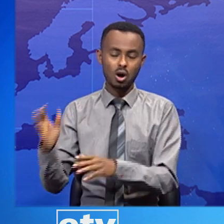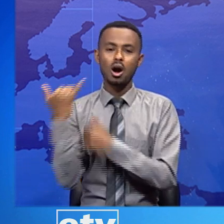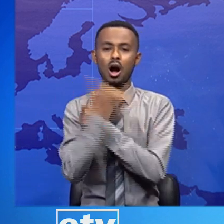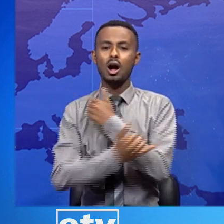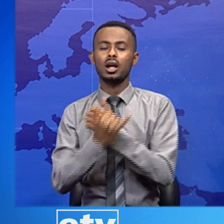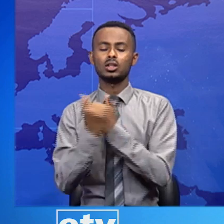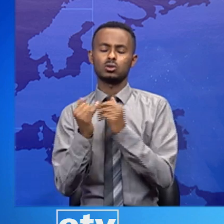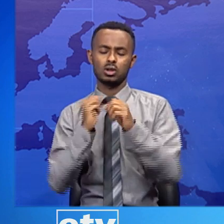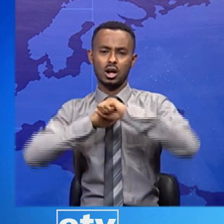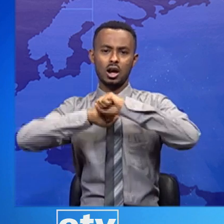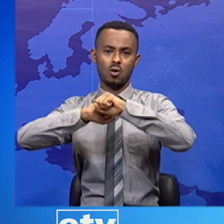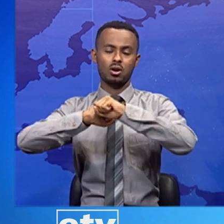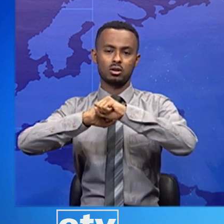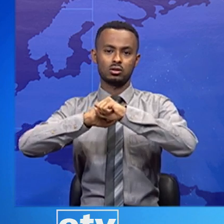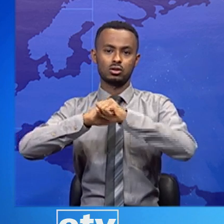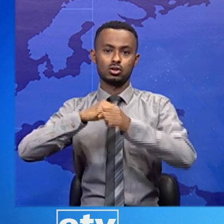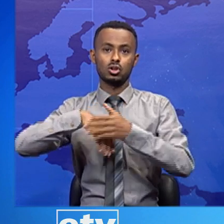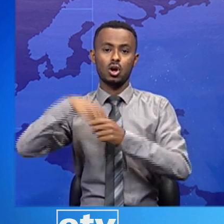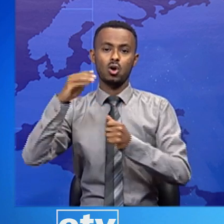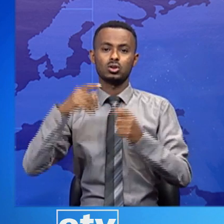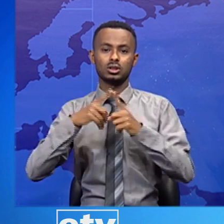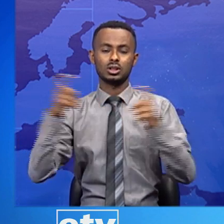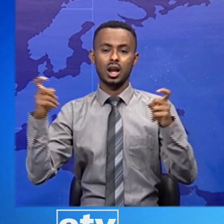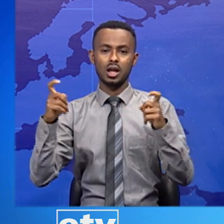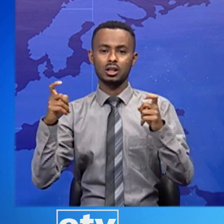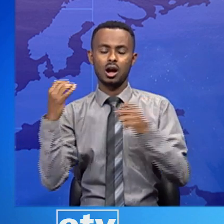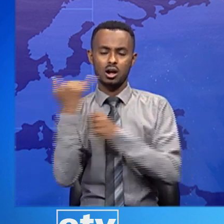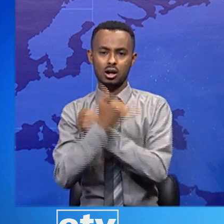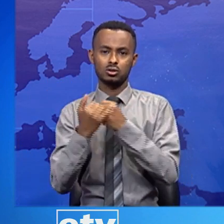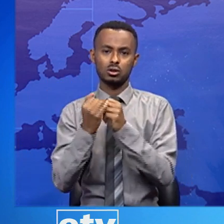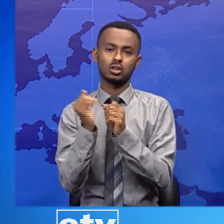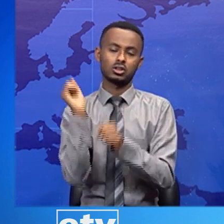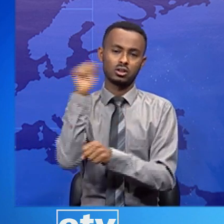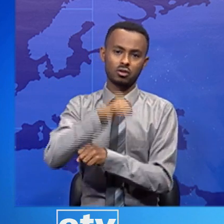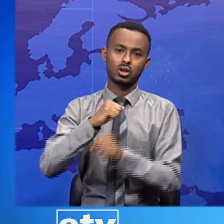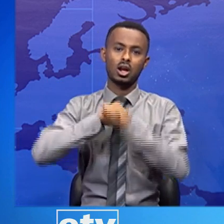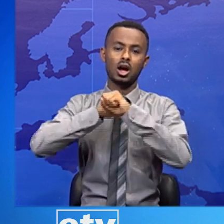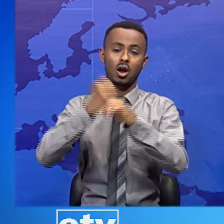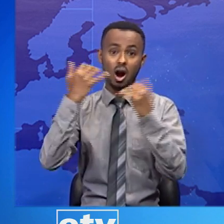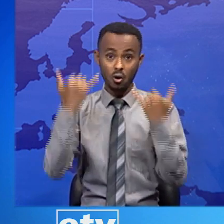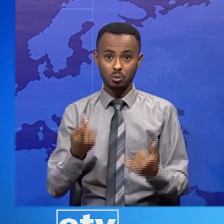ለመጠን ተከላክለው ሀገራቸውን ተከላክለው ውጭ ጥላት ሀገራቸው ለውጭ ጥላት ሀገራቸው ልዩነታቸው ወደ ብሎ